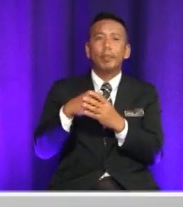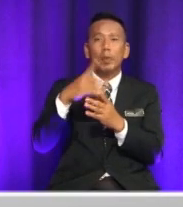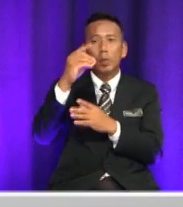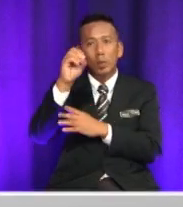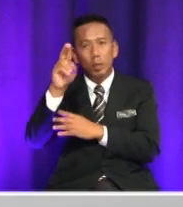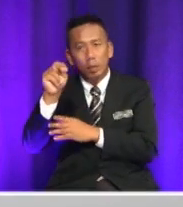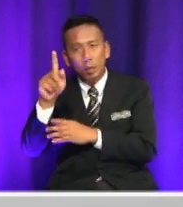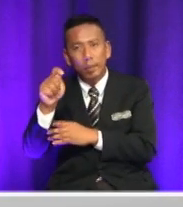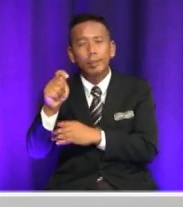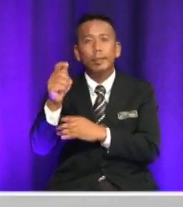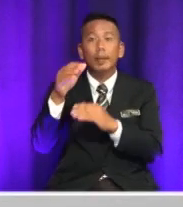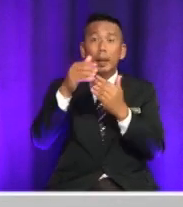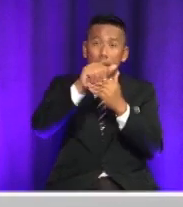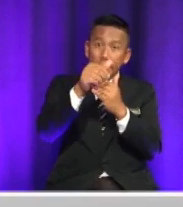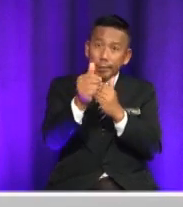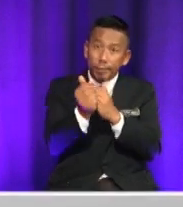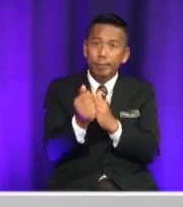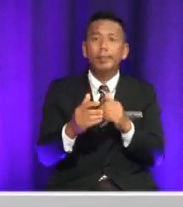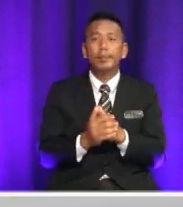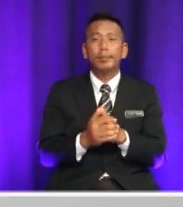berhenti dan pizza